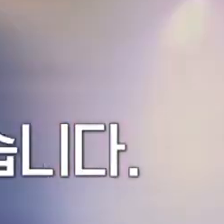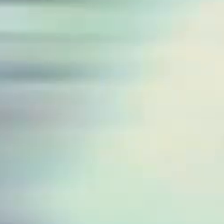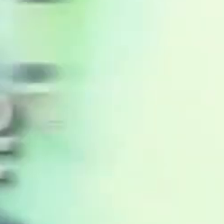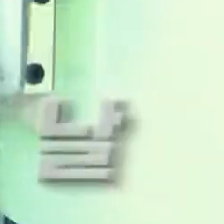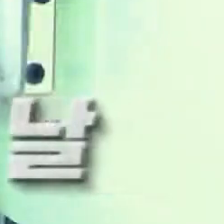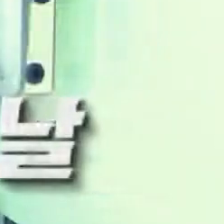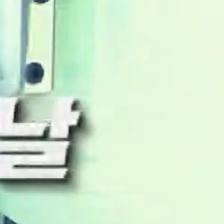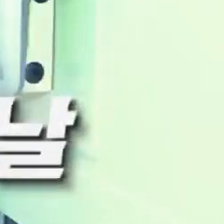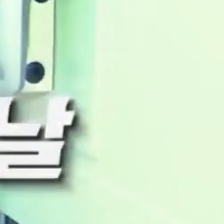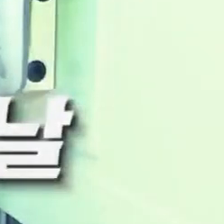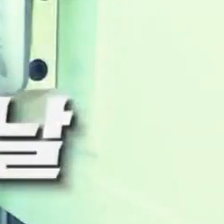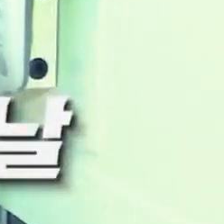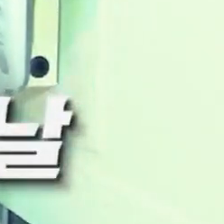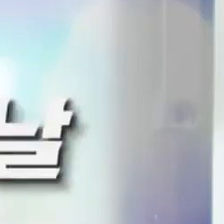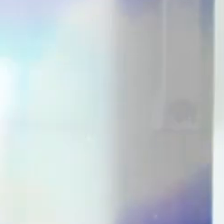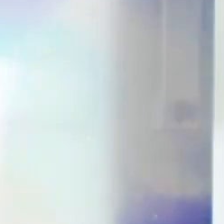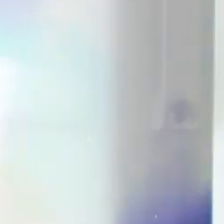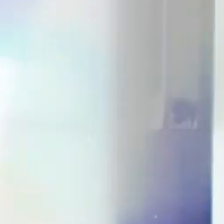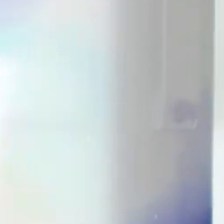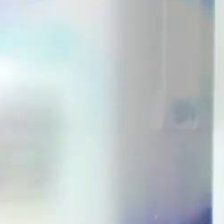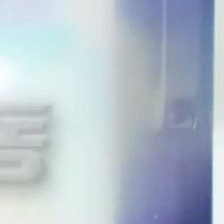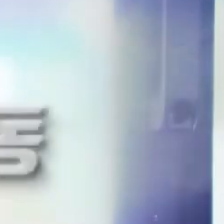사건이었습니다.